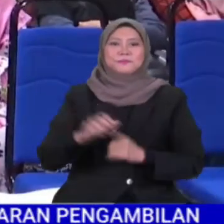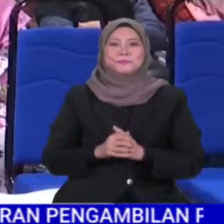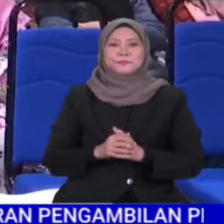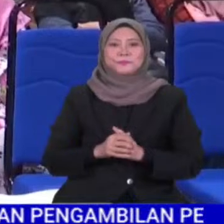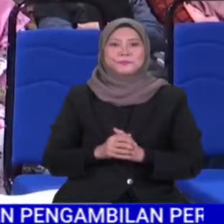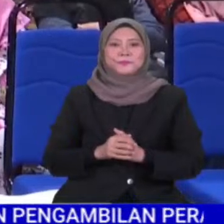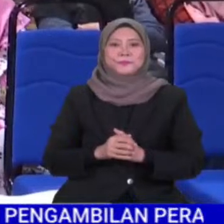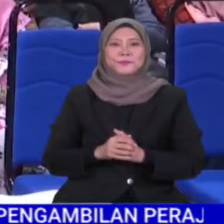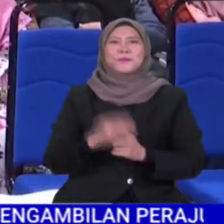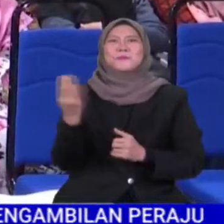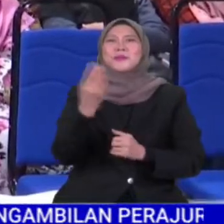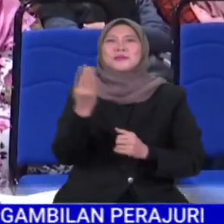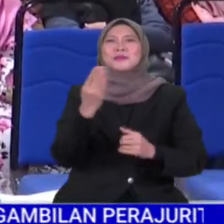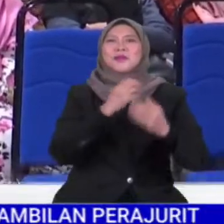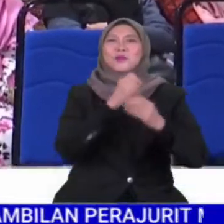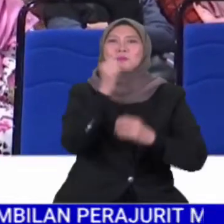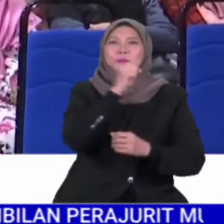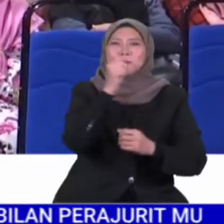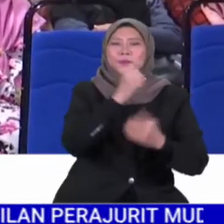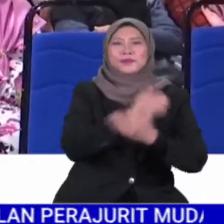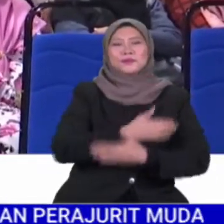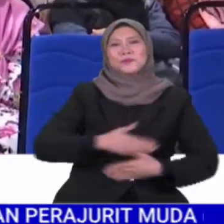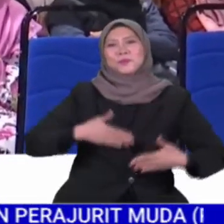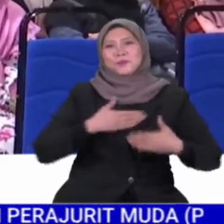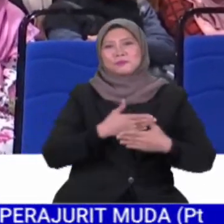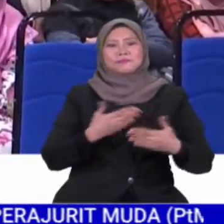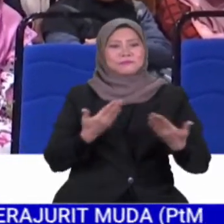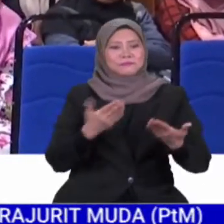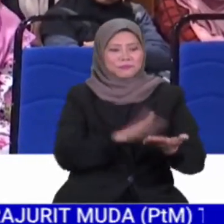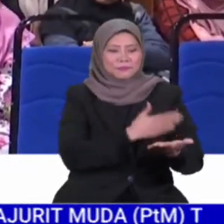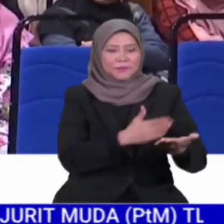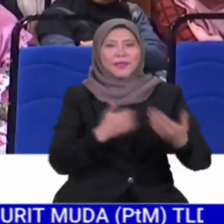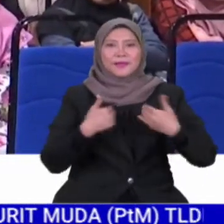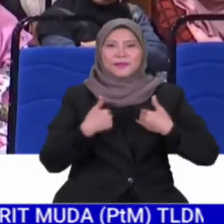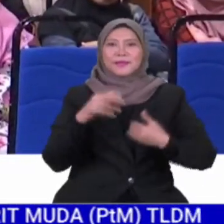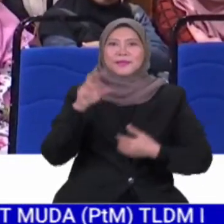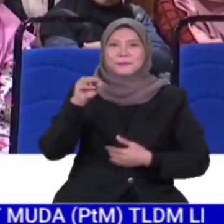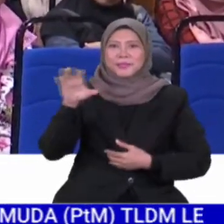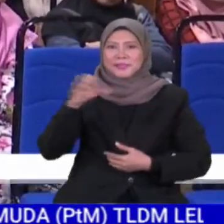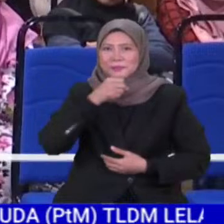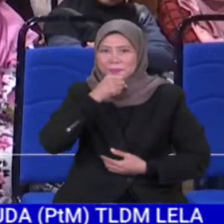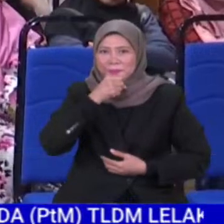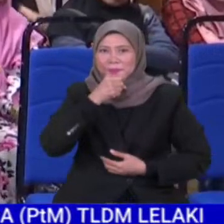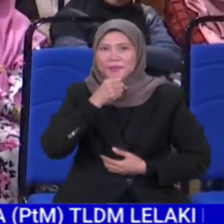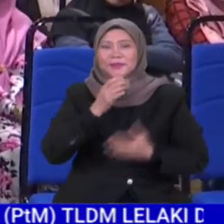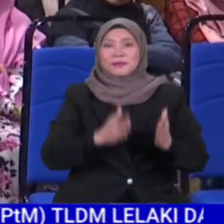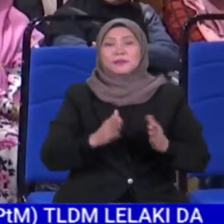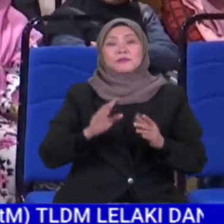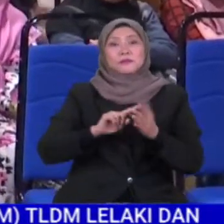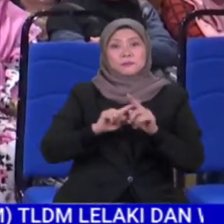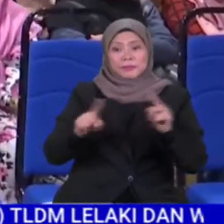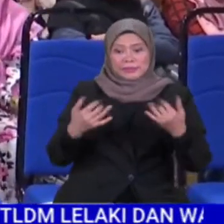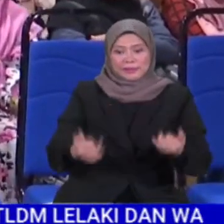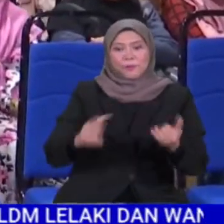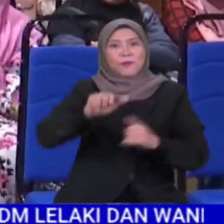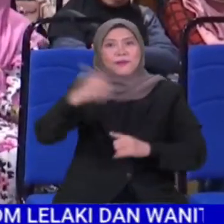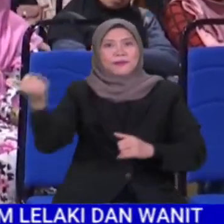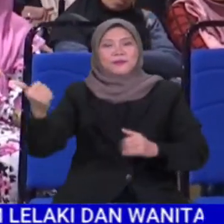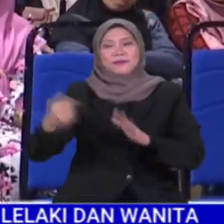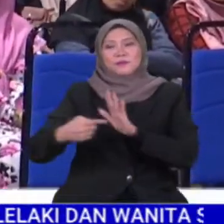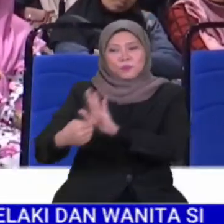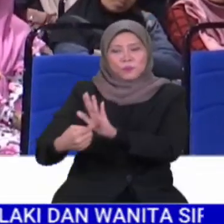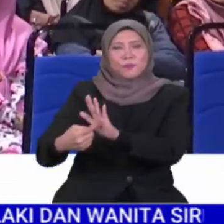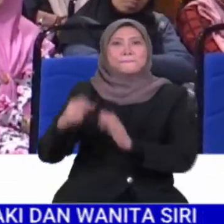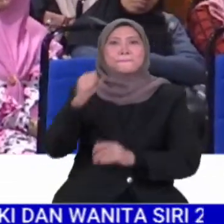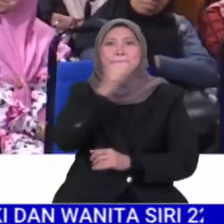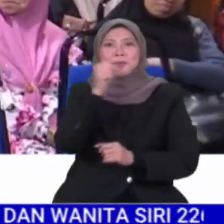rancangan hiburan, mesti ada MC. Tetapi bila kita menggunakan penyanyi itu sendiri sebagai MC, ia menunjukkan kemampuan sebenar penyanyi itu untuk